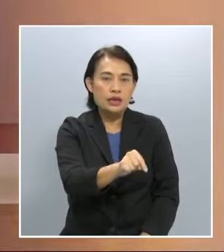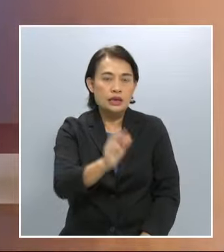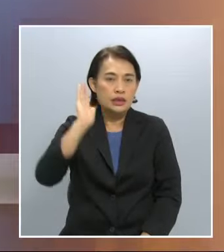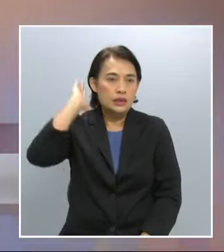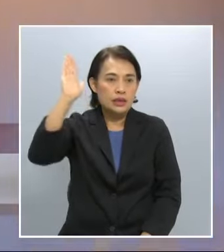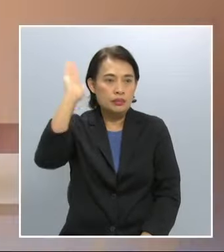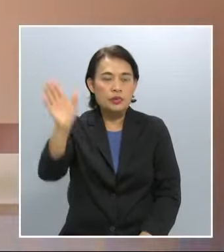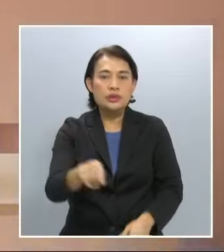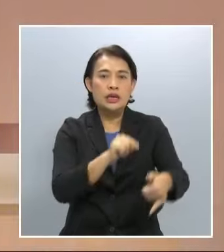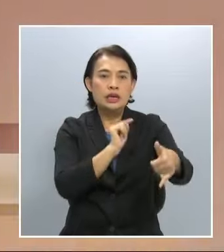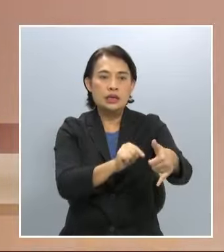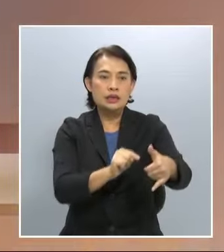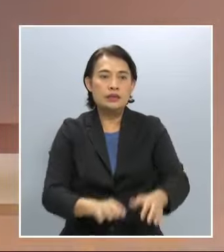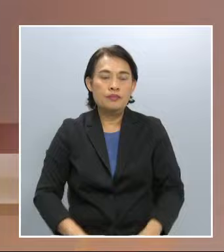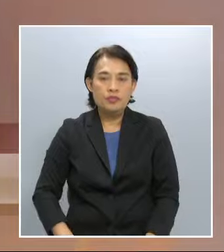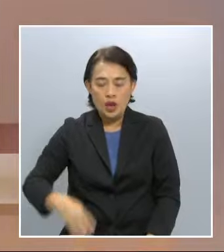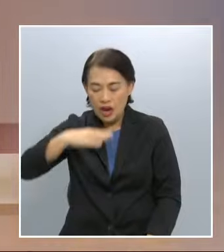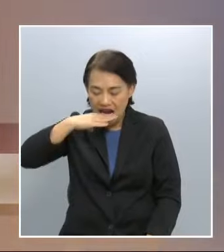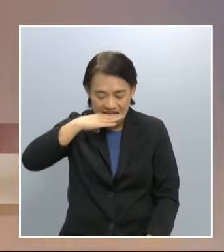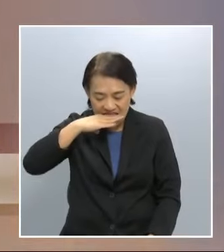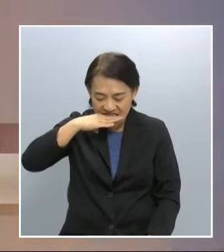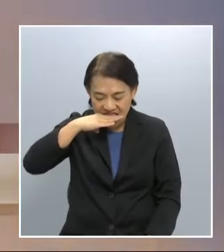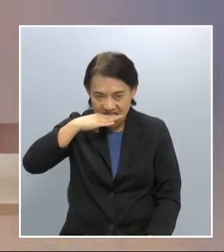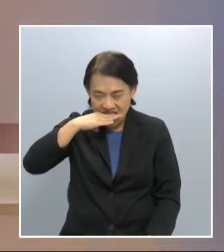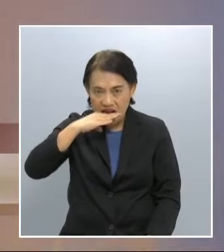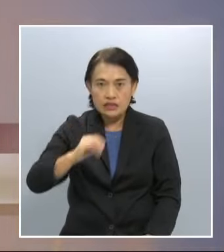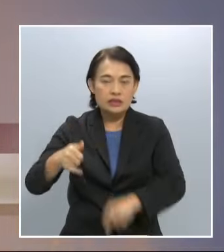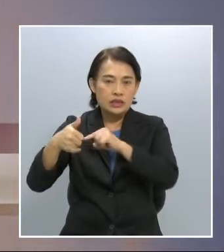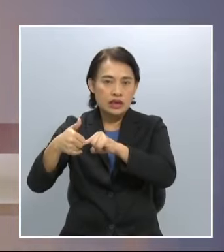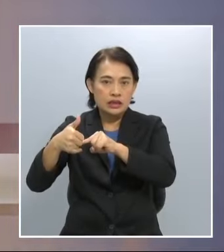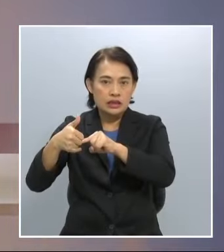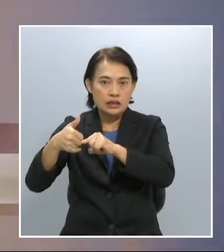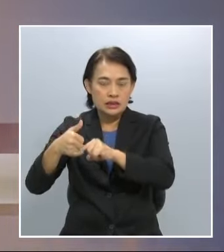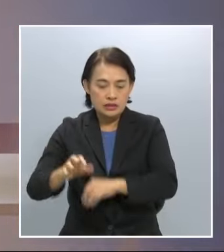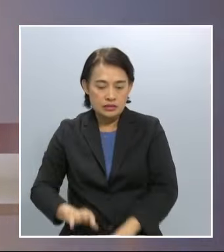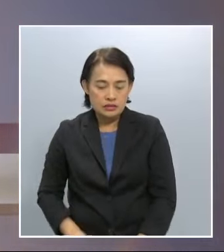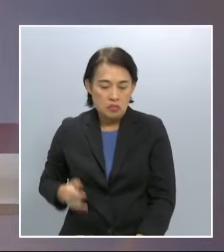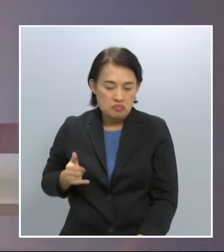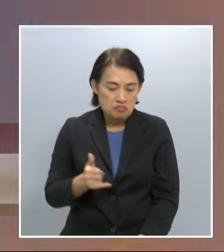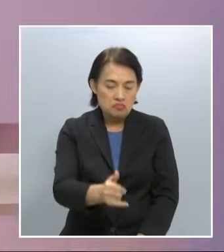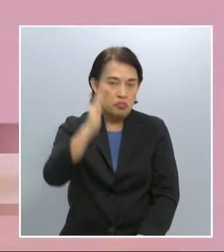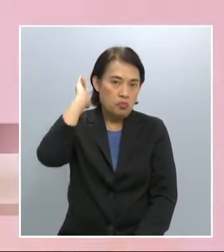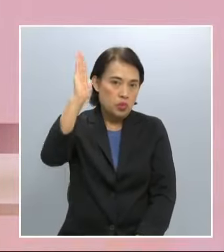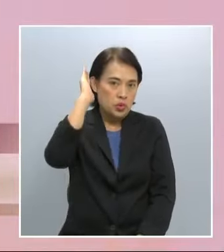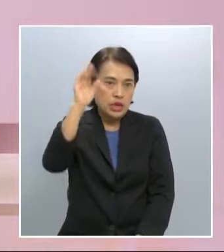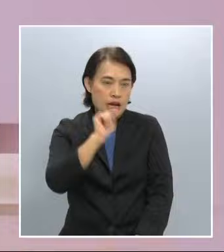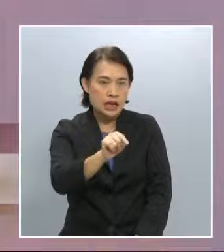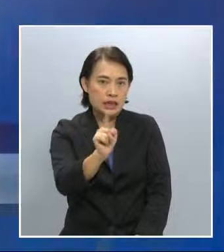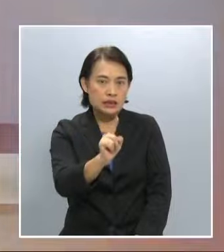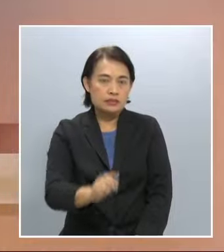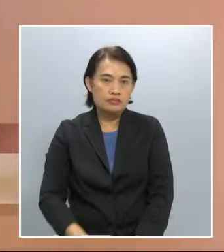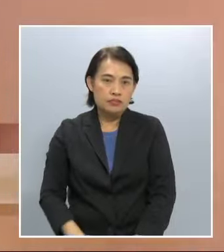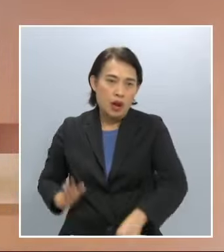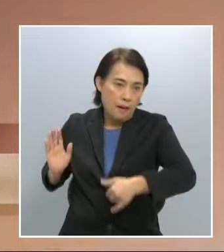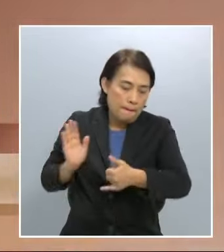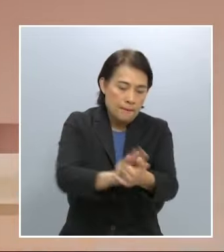นึงด้วยความหึงหวงนายวุฒิรักษ์ตรงเข้าทำร้ายร่างกายชายคนนั้นทันทีด้วยการใช้เท้าเนี่ยกระ